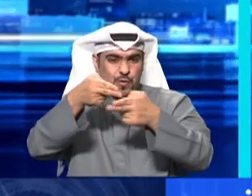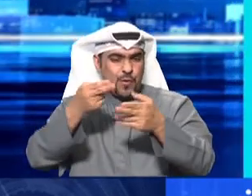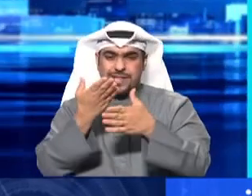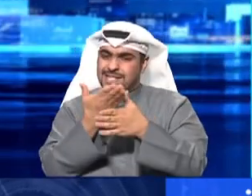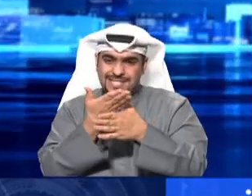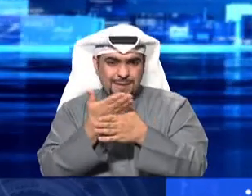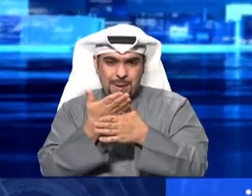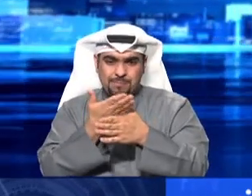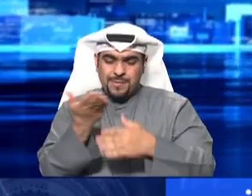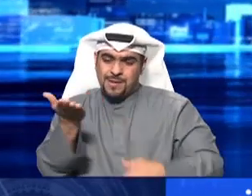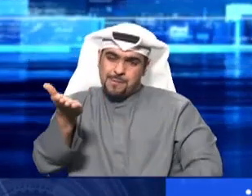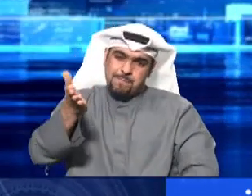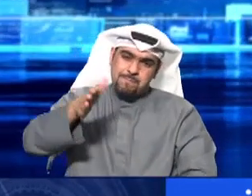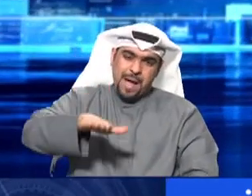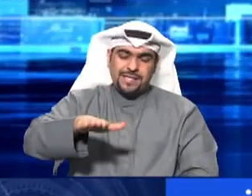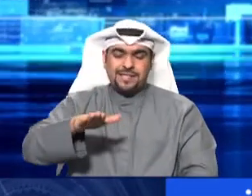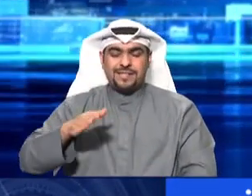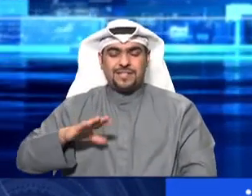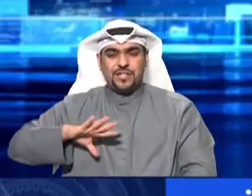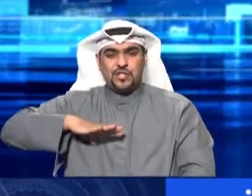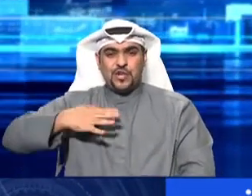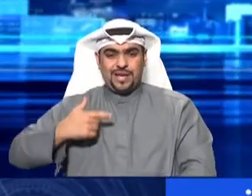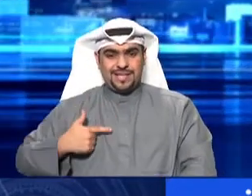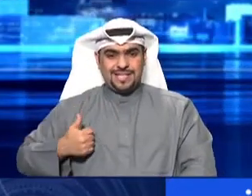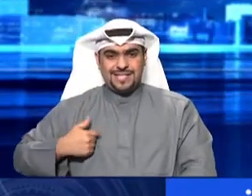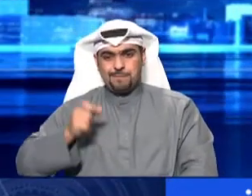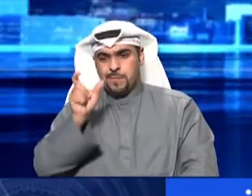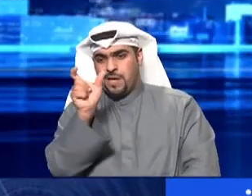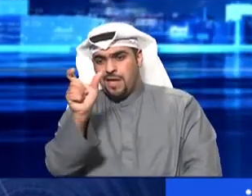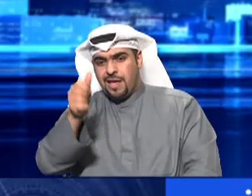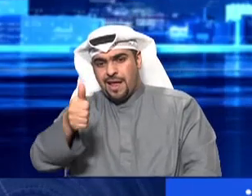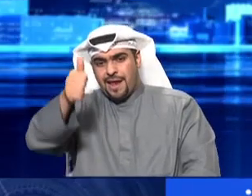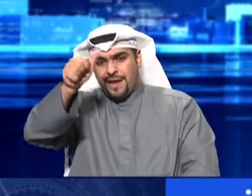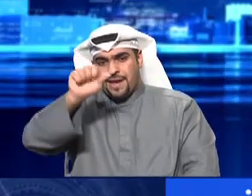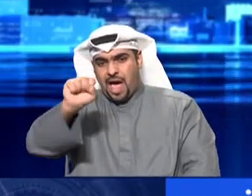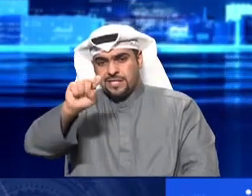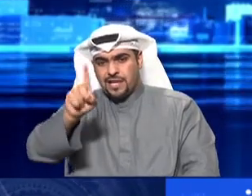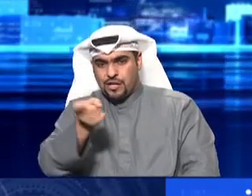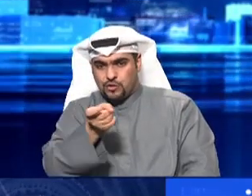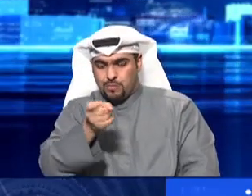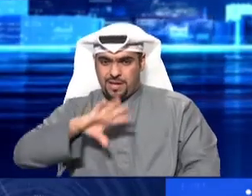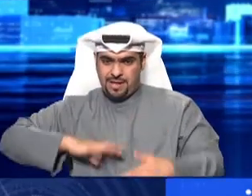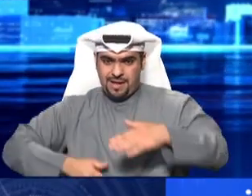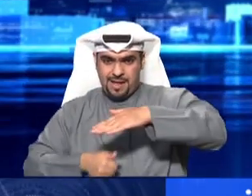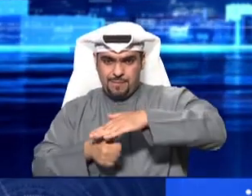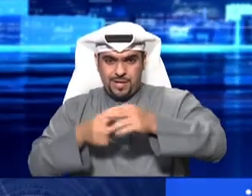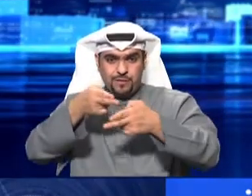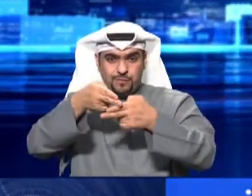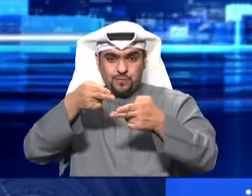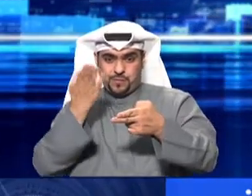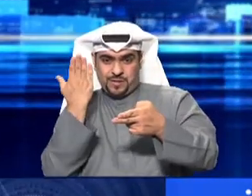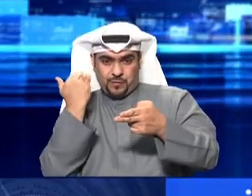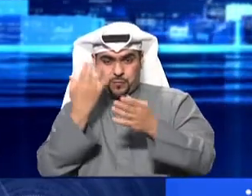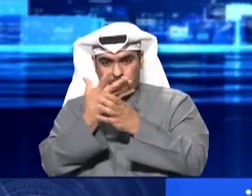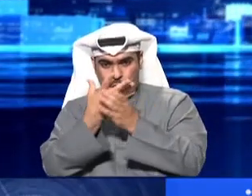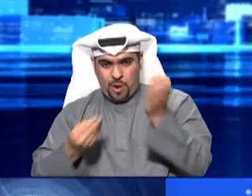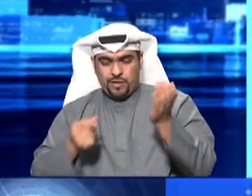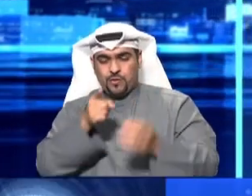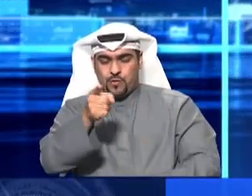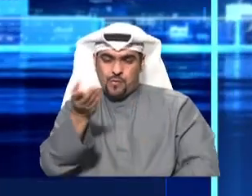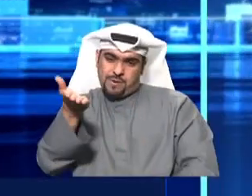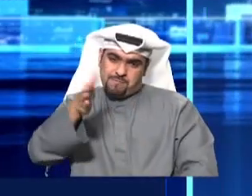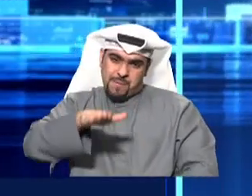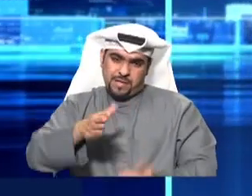الشيخ ناصر صباح الأحمد الجابر الصباح طيب الله ثراه، متمنيا لسموه حفظه الله ولأسرة الفقيد جميل